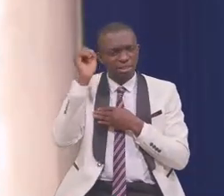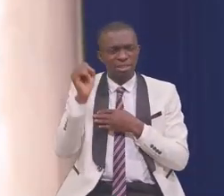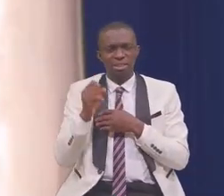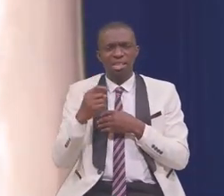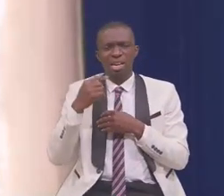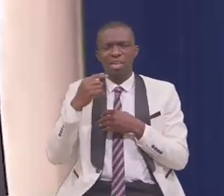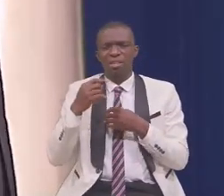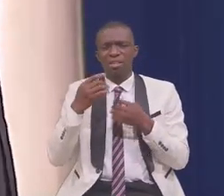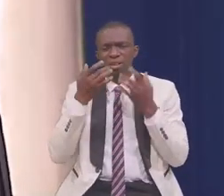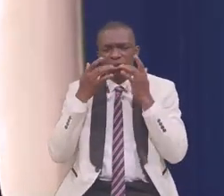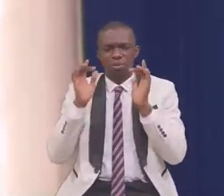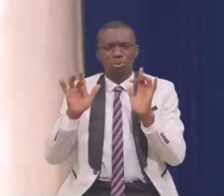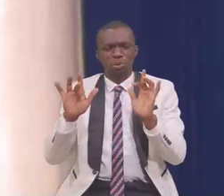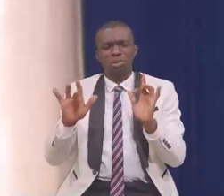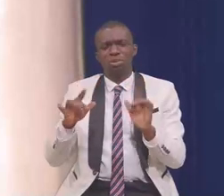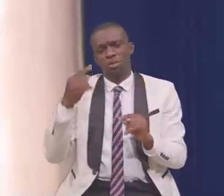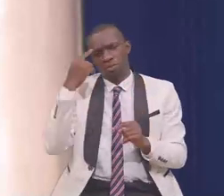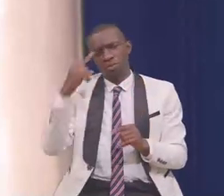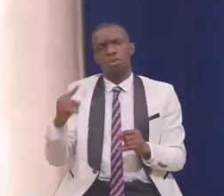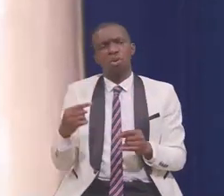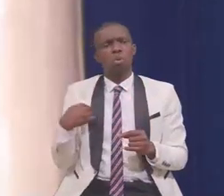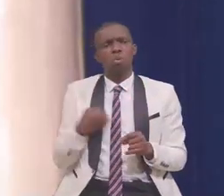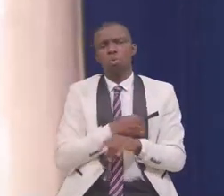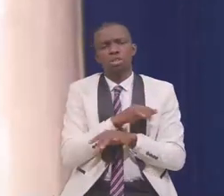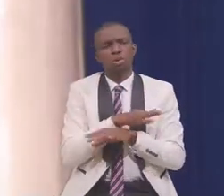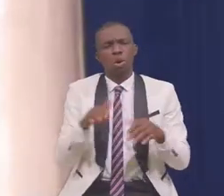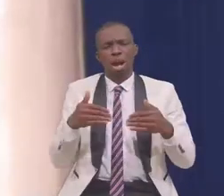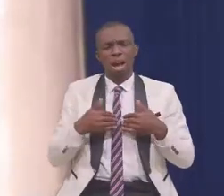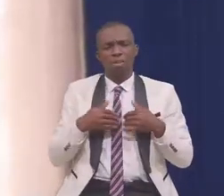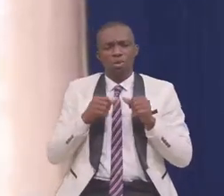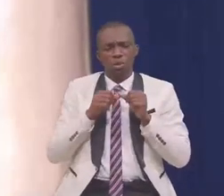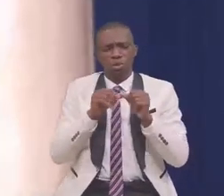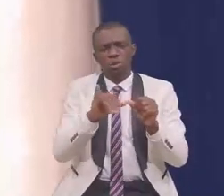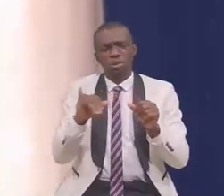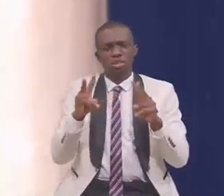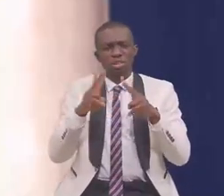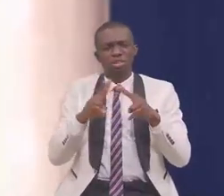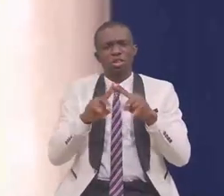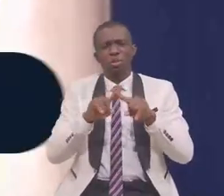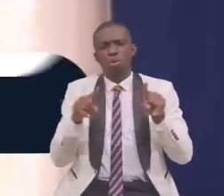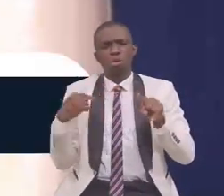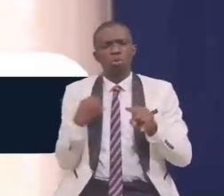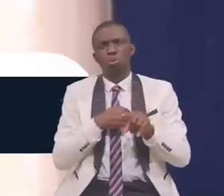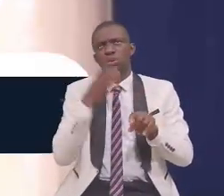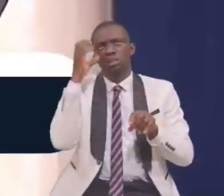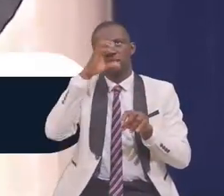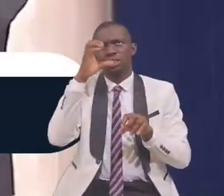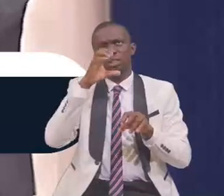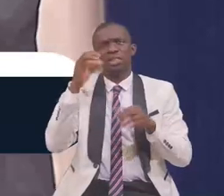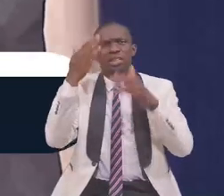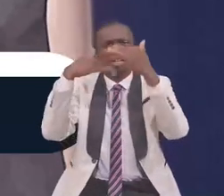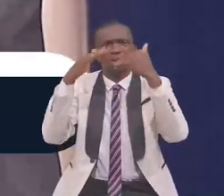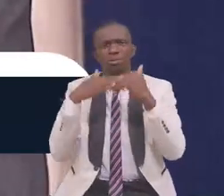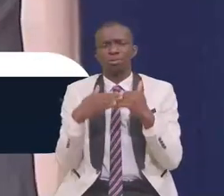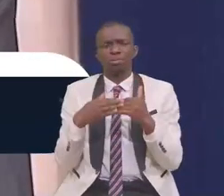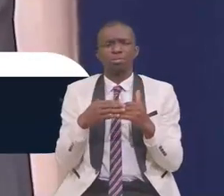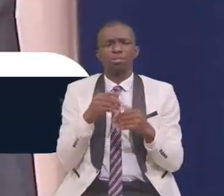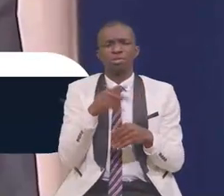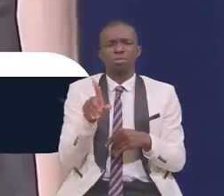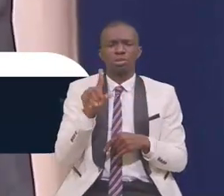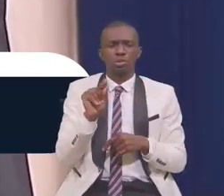de cité permanente, mais nous cherchons celle qui est à venir. Il a payé le prix. Voilà le verset